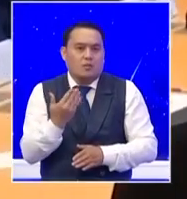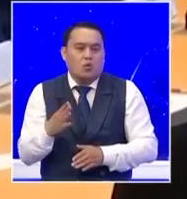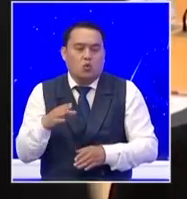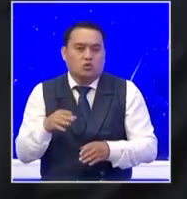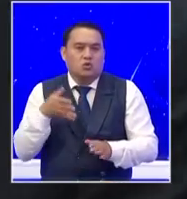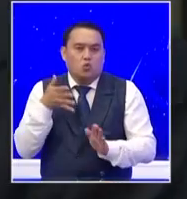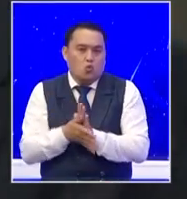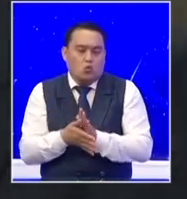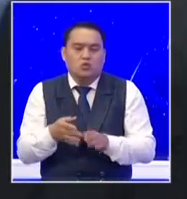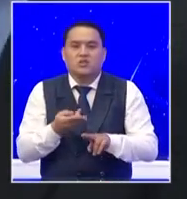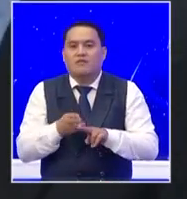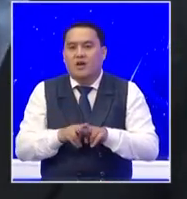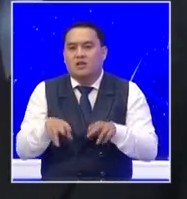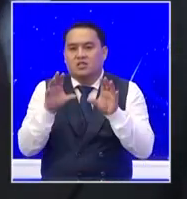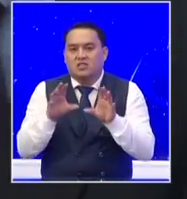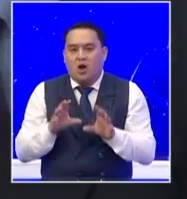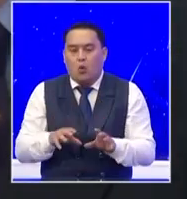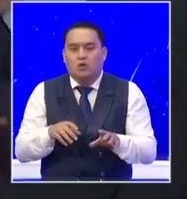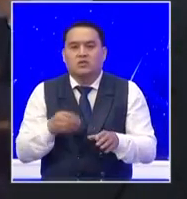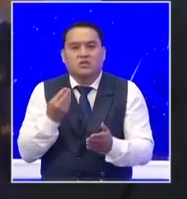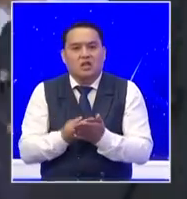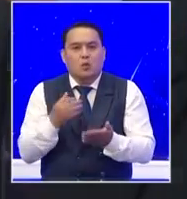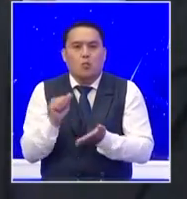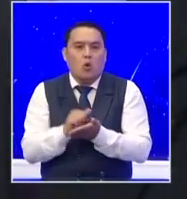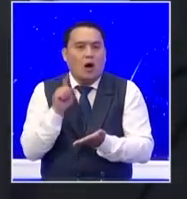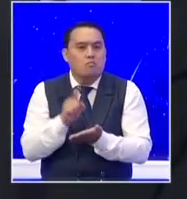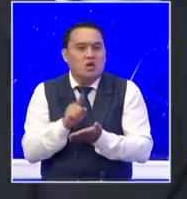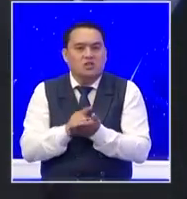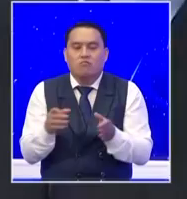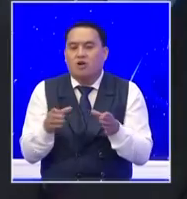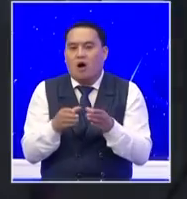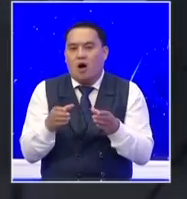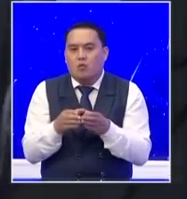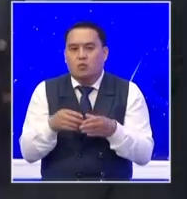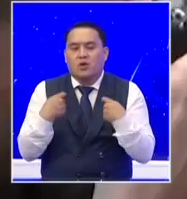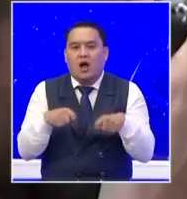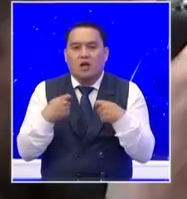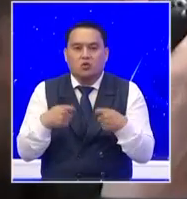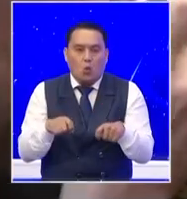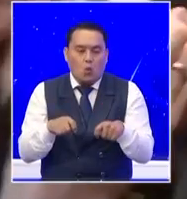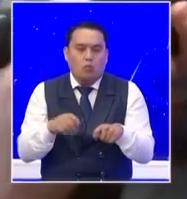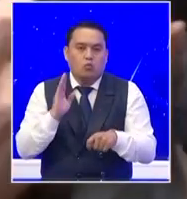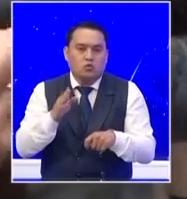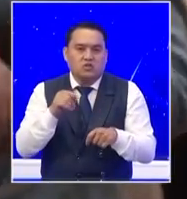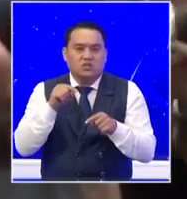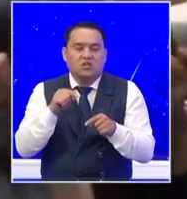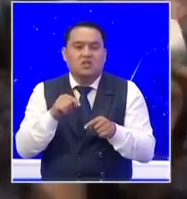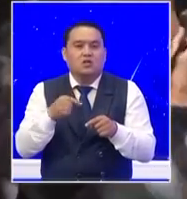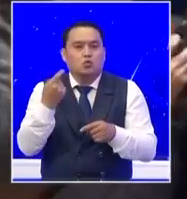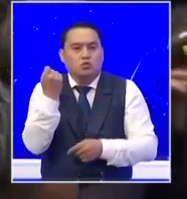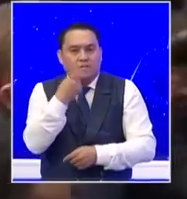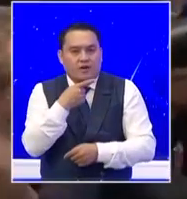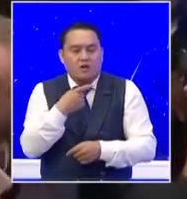придется понести. Немецкий закон о торговле ценными бумагами обязывает компании, акции которых продаются на биржах, ставить в известность о